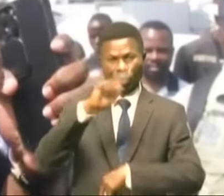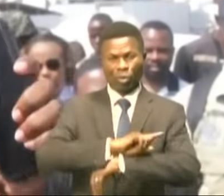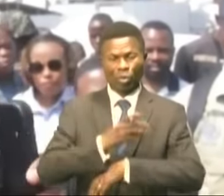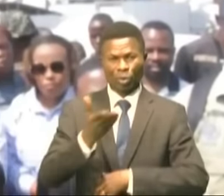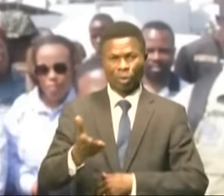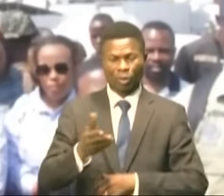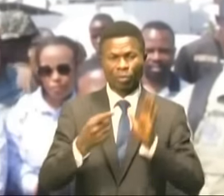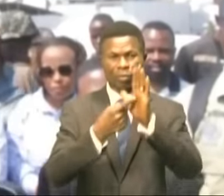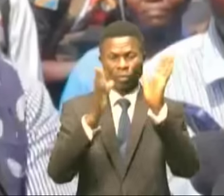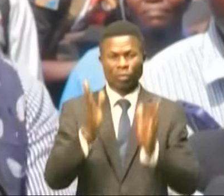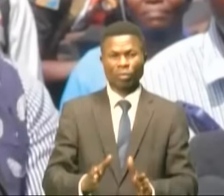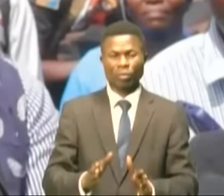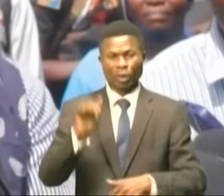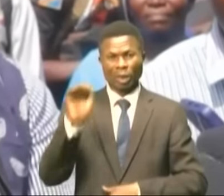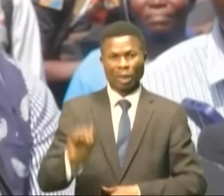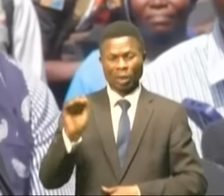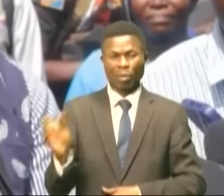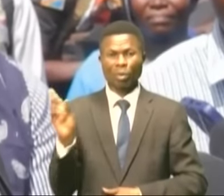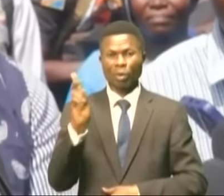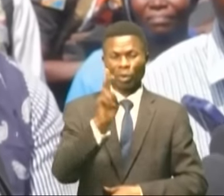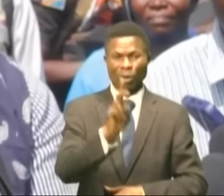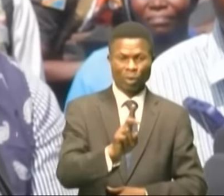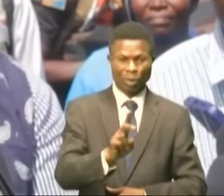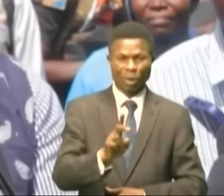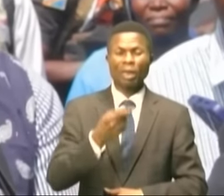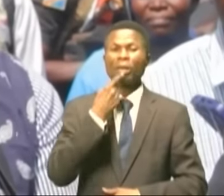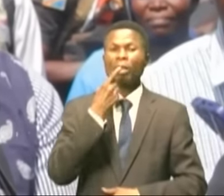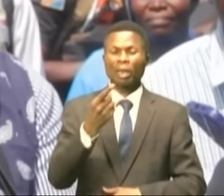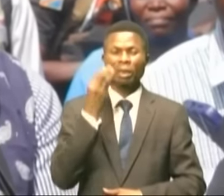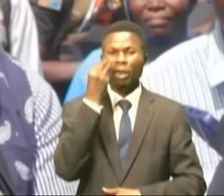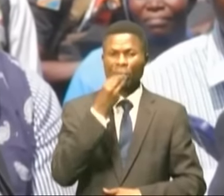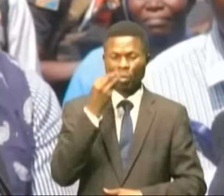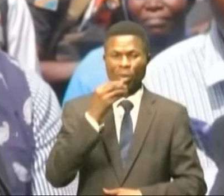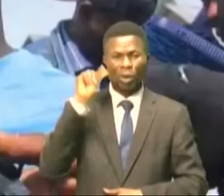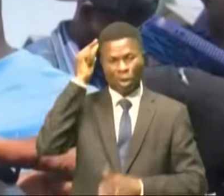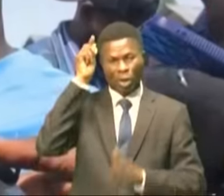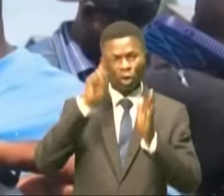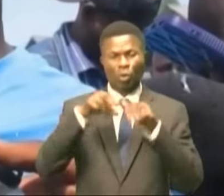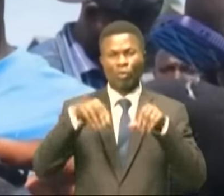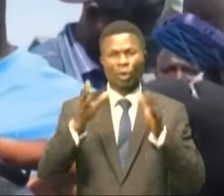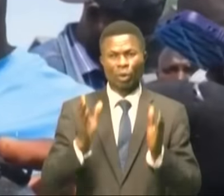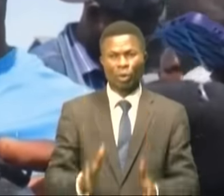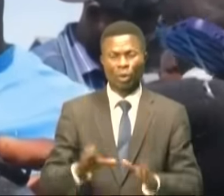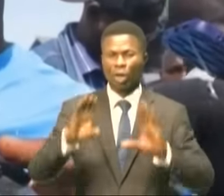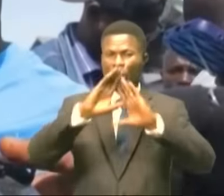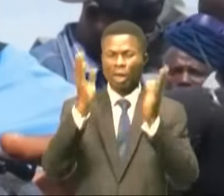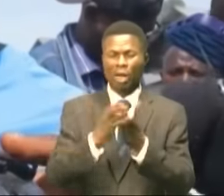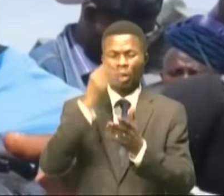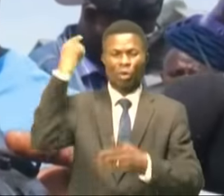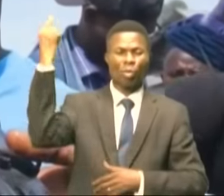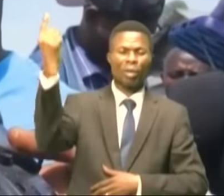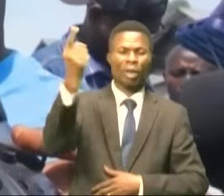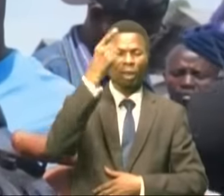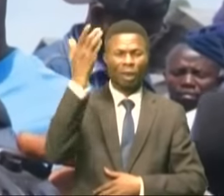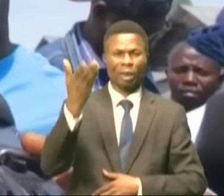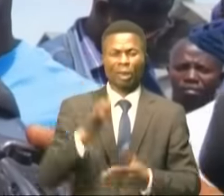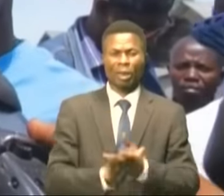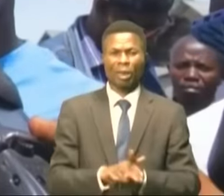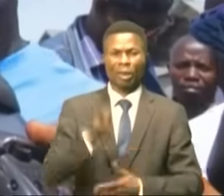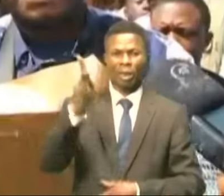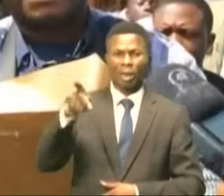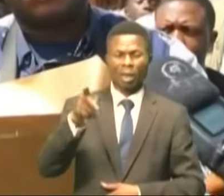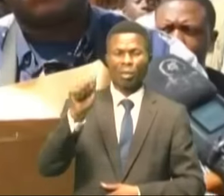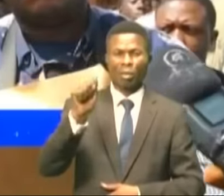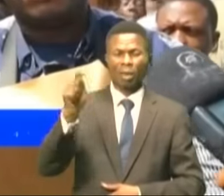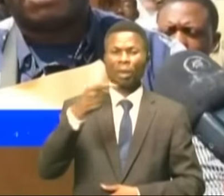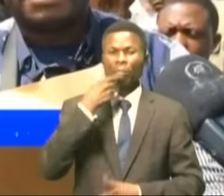le représentant de Pygmées déplacés a lu un moment adressé au gouvernement congolais et à la communauté internationale. Patrick